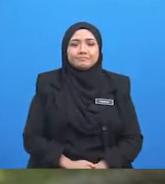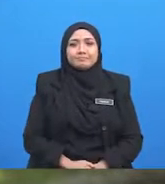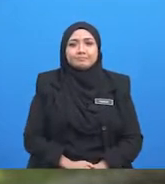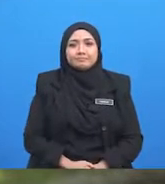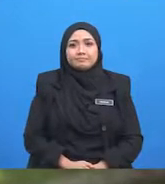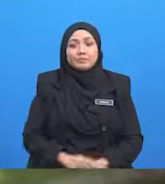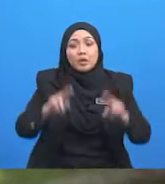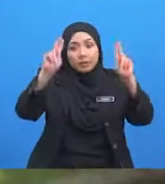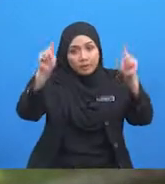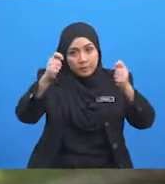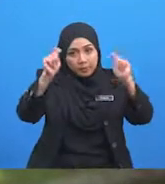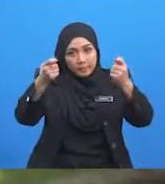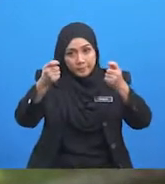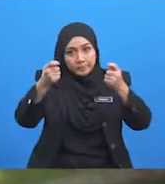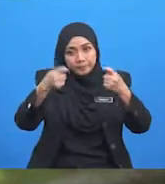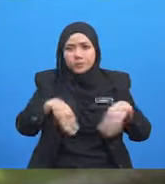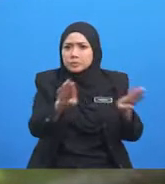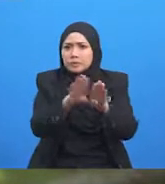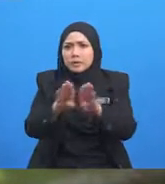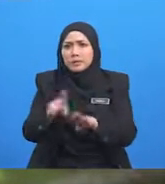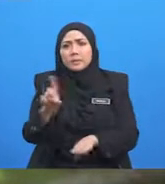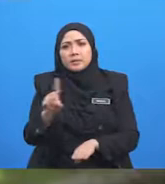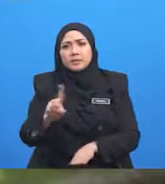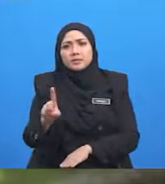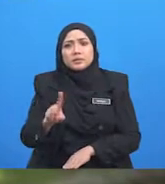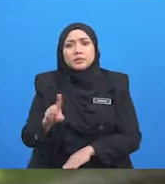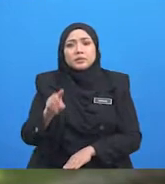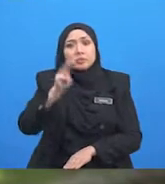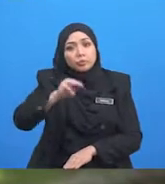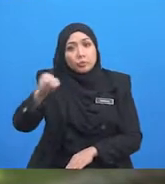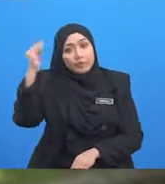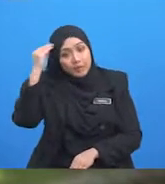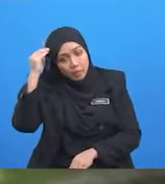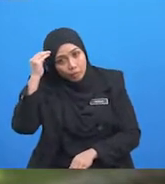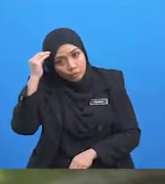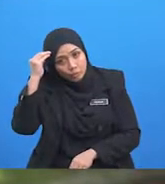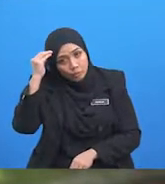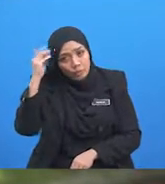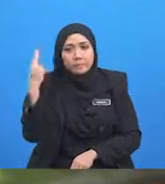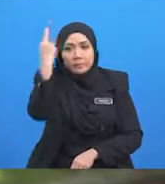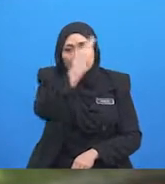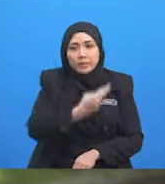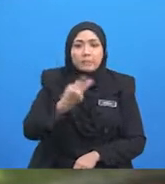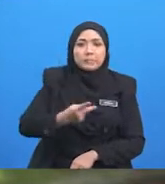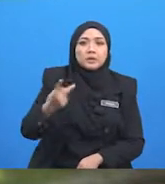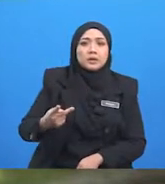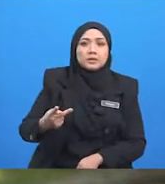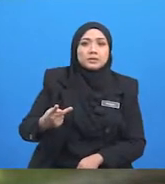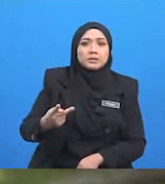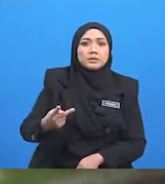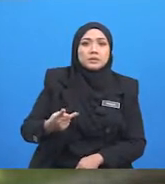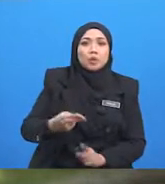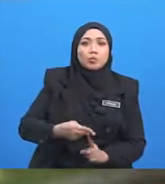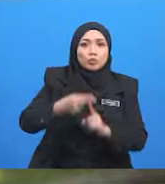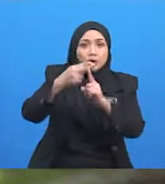Tema sebagaimana yang diketahui oleh murid semua merupakan perkara tunjang